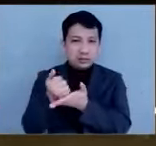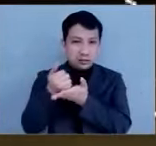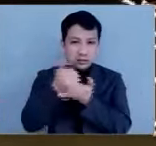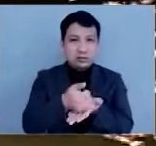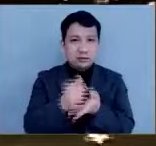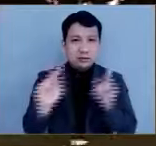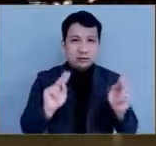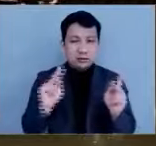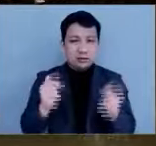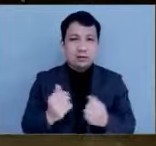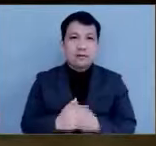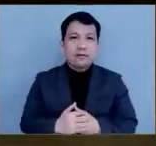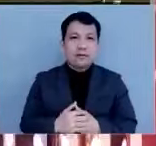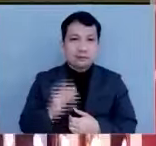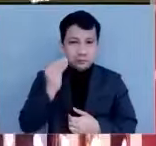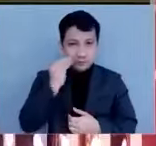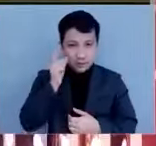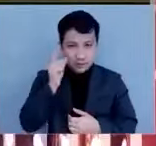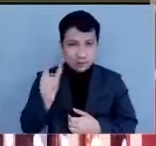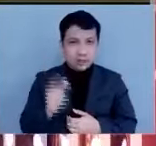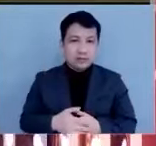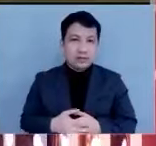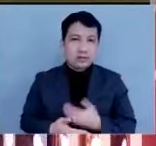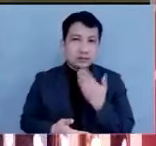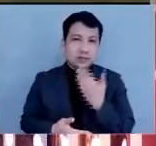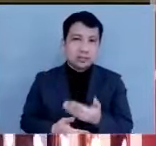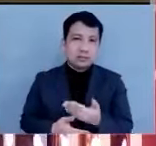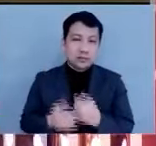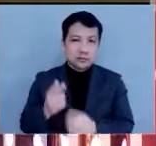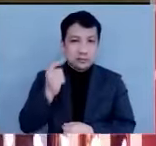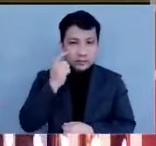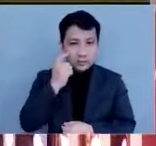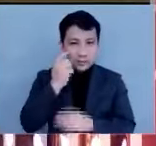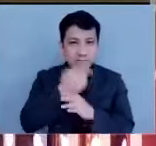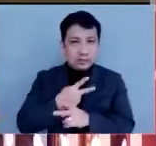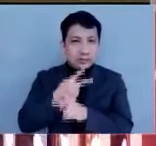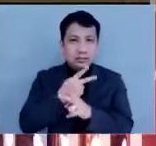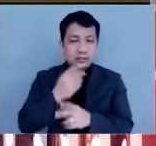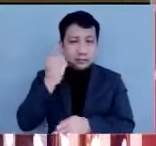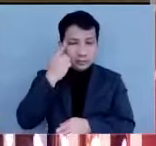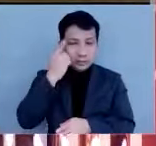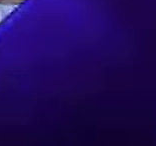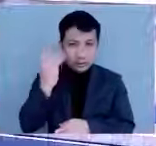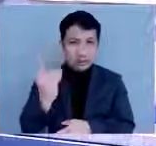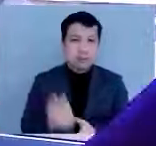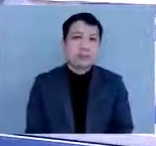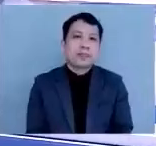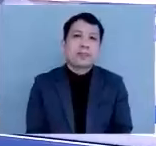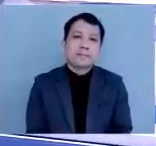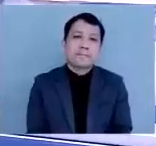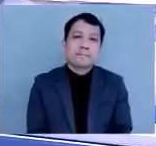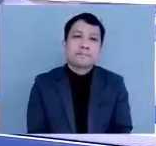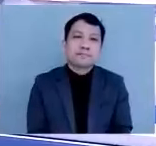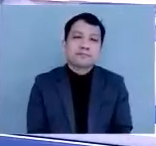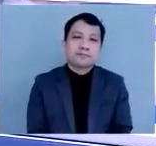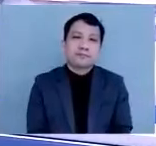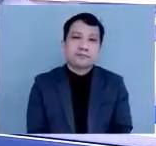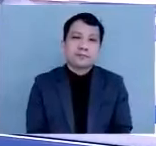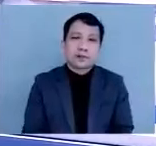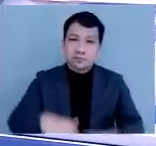natin doon. Mayan. Maraming salamat at ingat kayo dyan, Gary De Leon. Habang umuulan